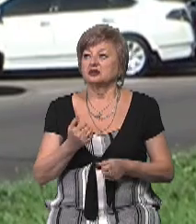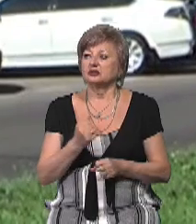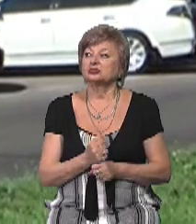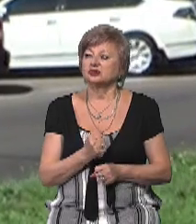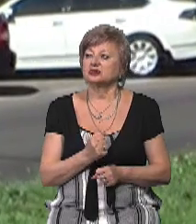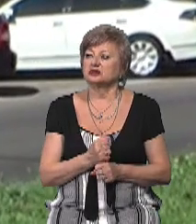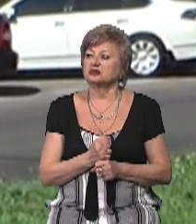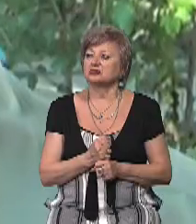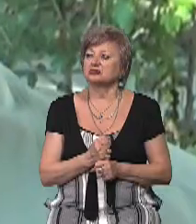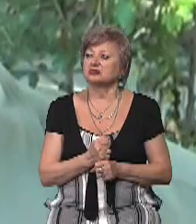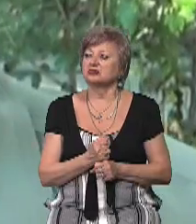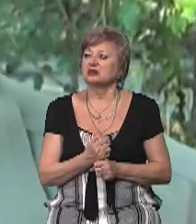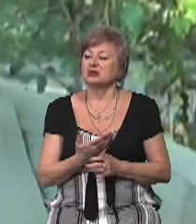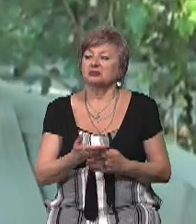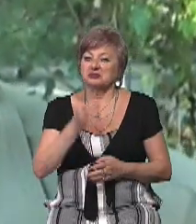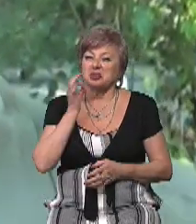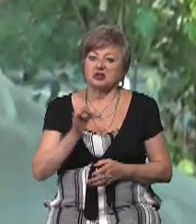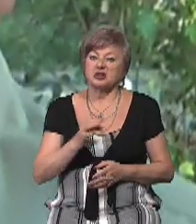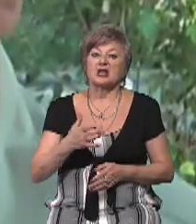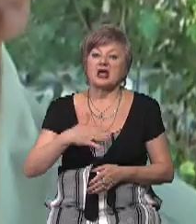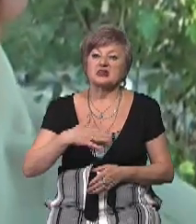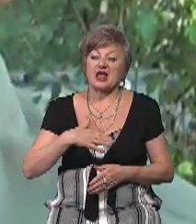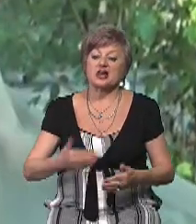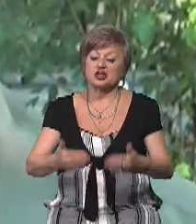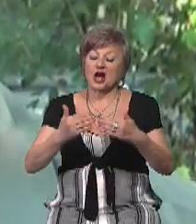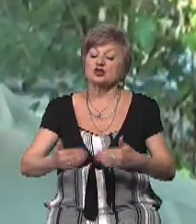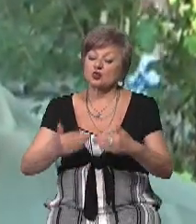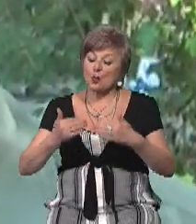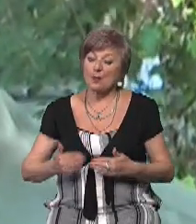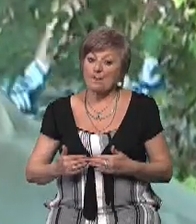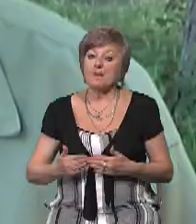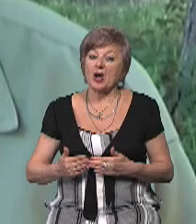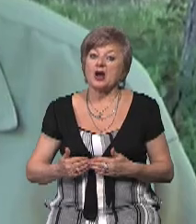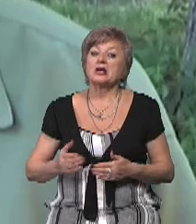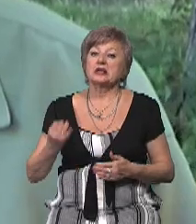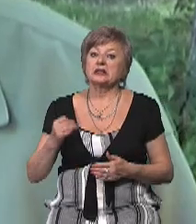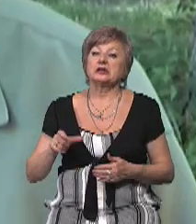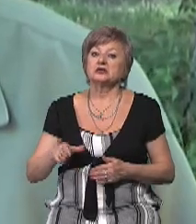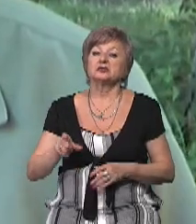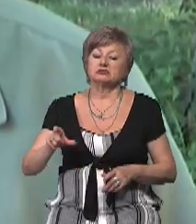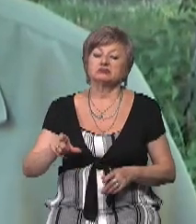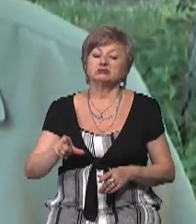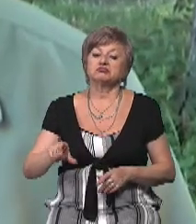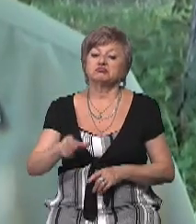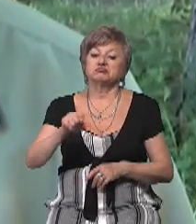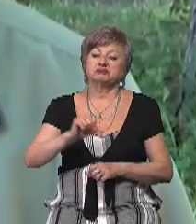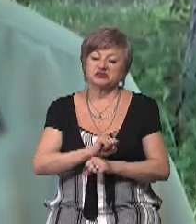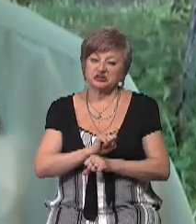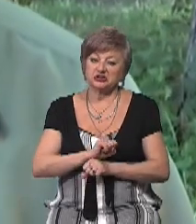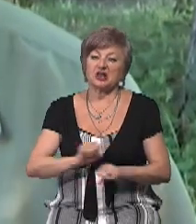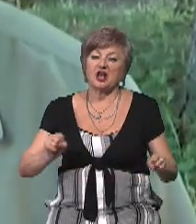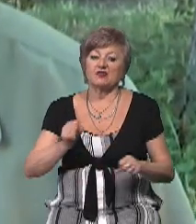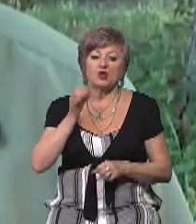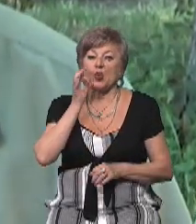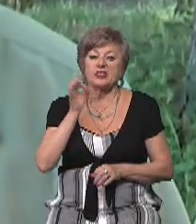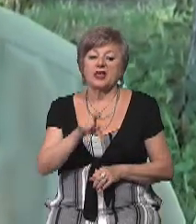це Рейх, напевно. Наші відступали і зробили. Коли взрив був, ще німців